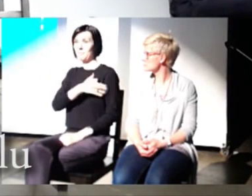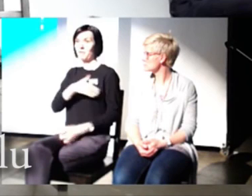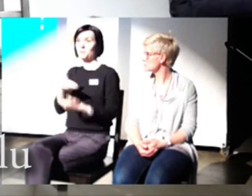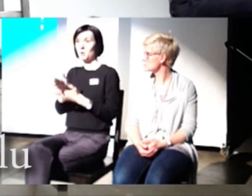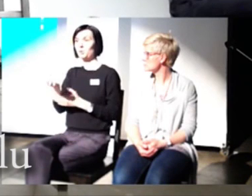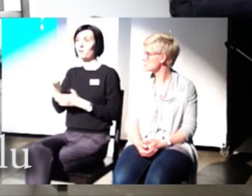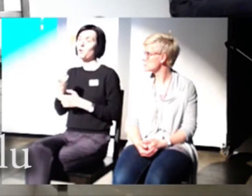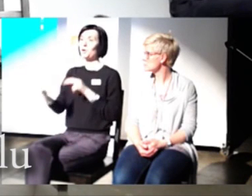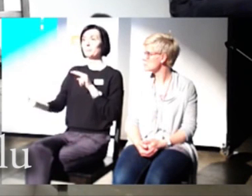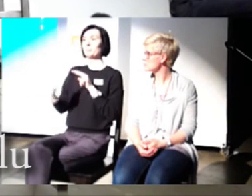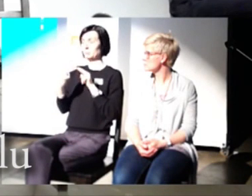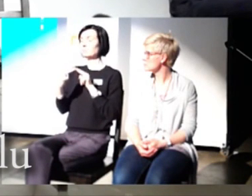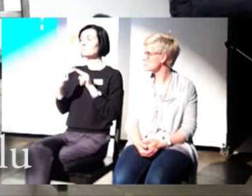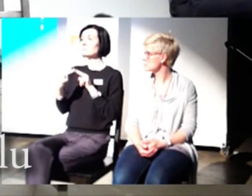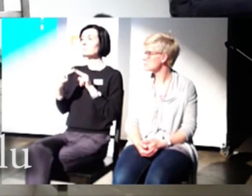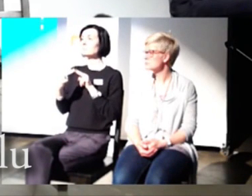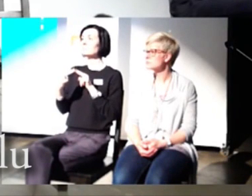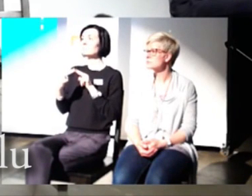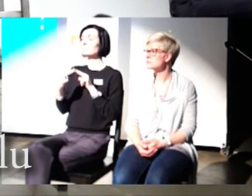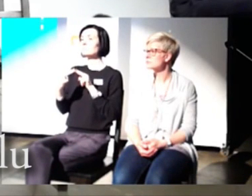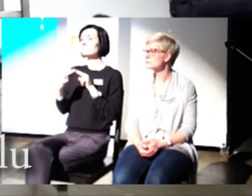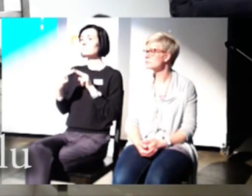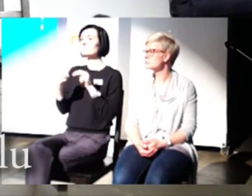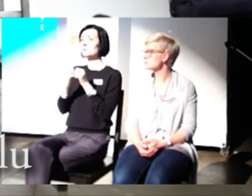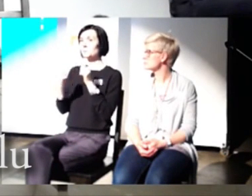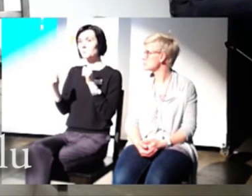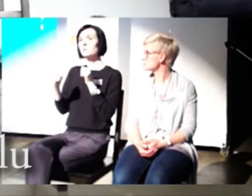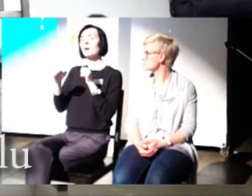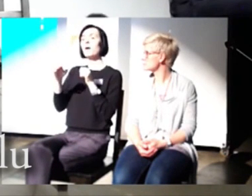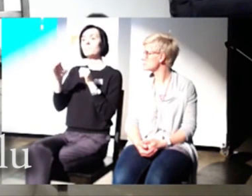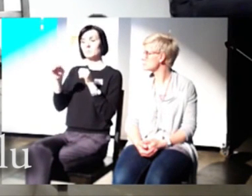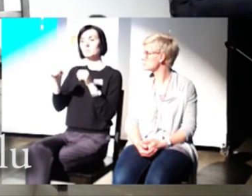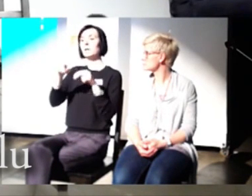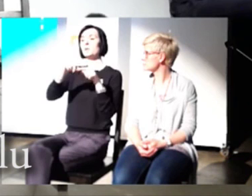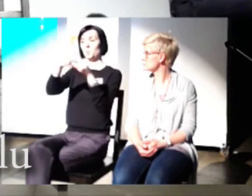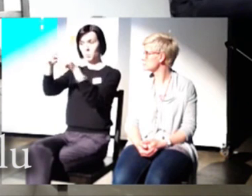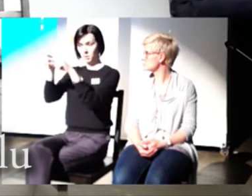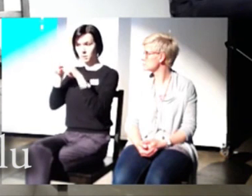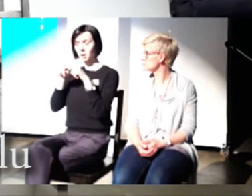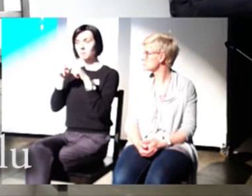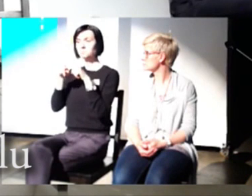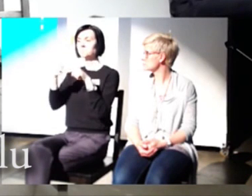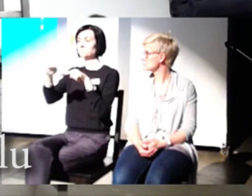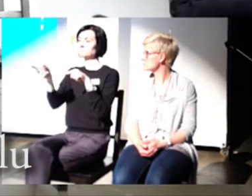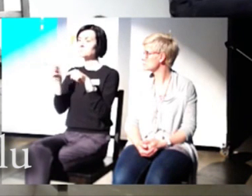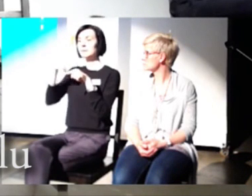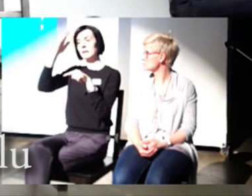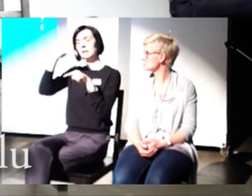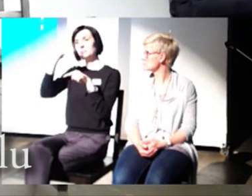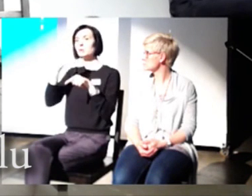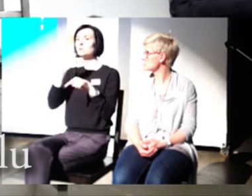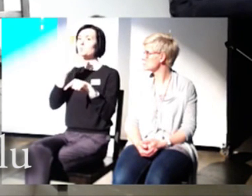yhteyksiä yrittää, jos ei. Mutta kyllä siellä paikkakunnalla ihan takuulla on myöskin ihmisiä, jotka